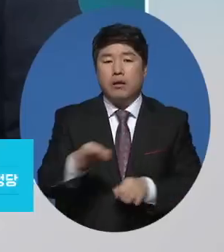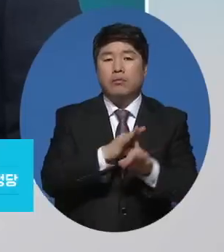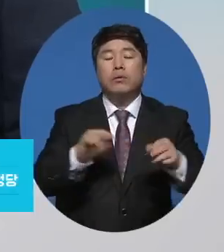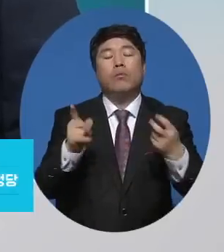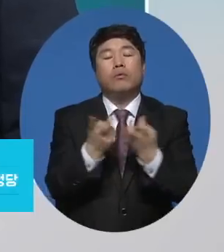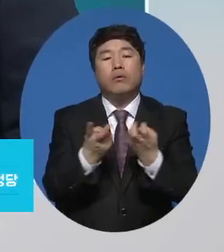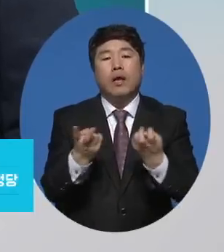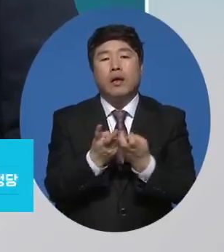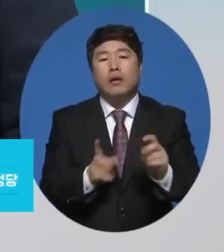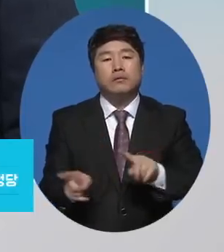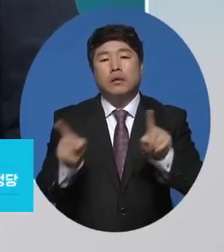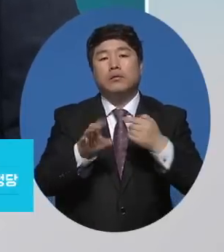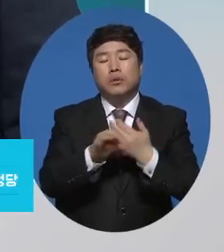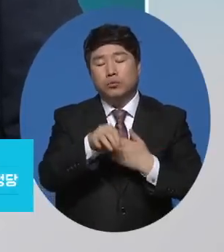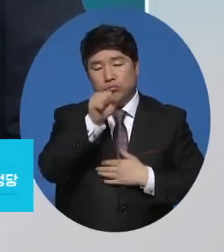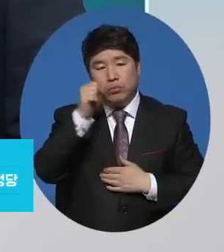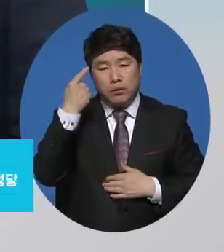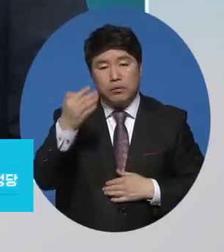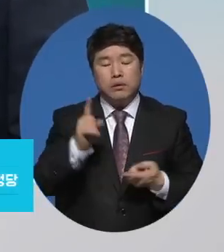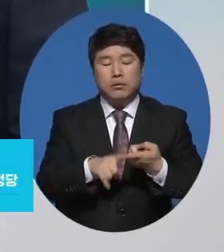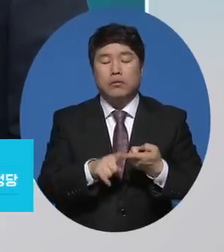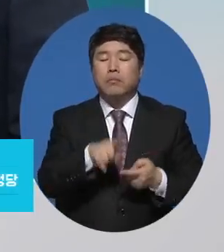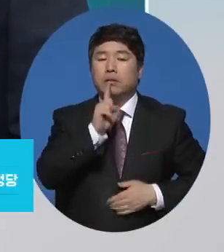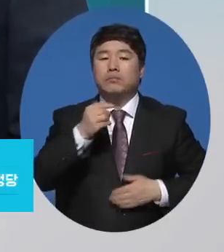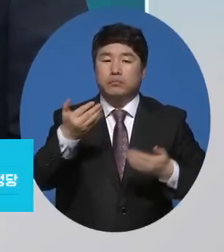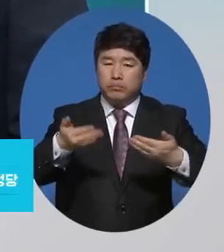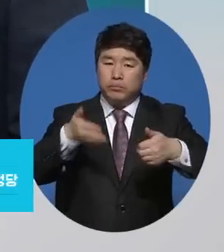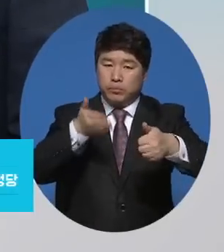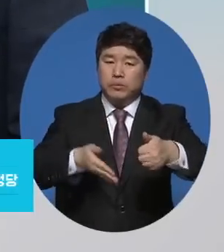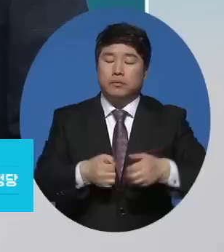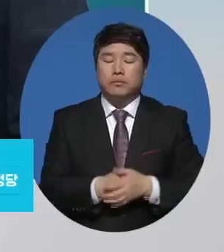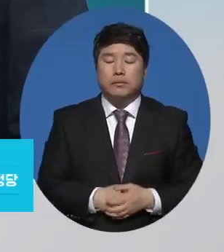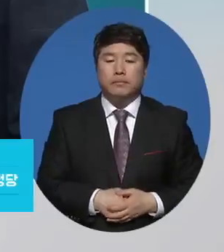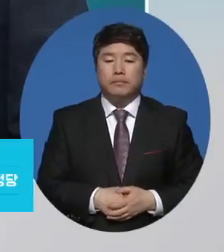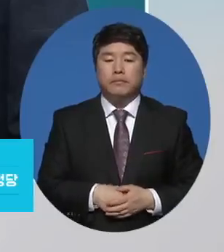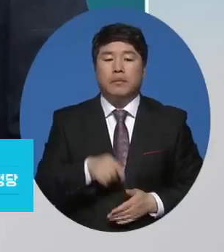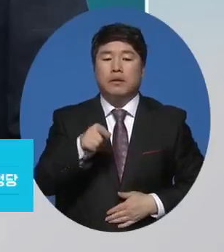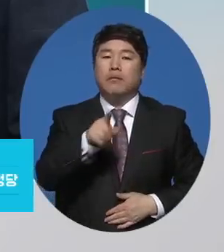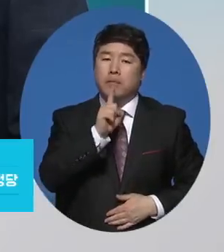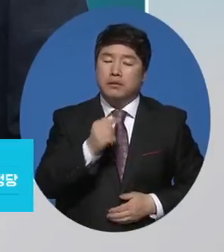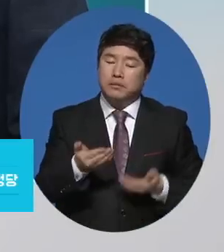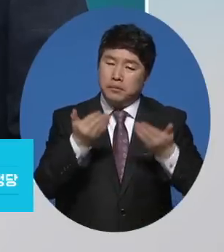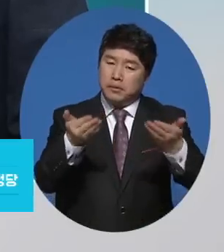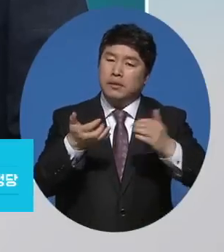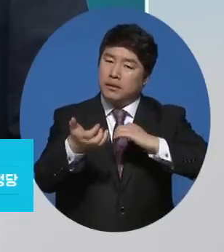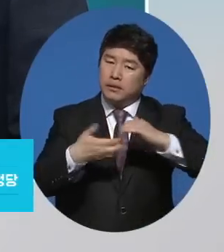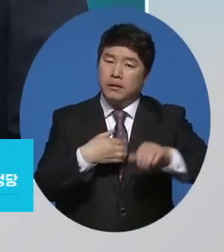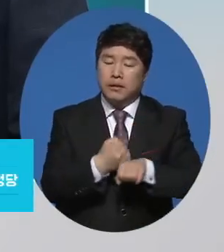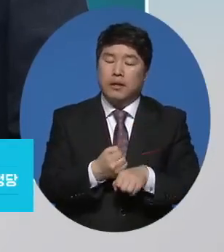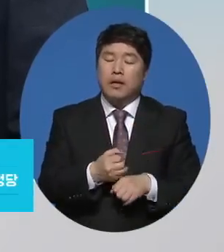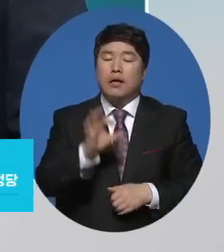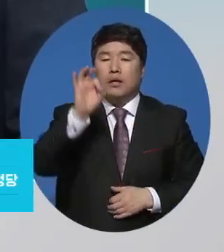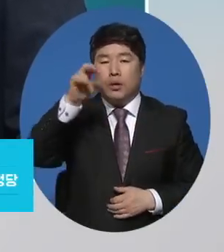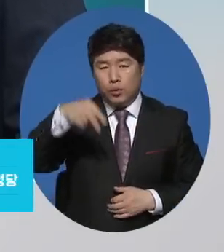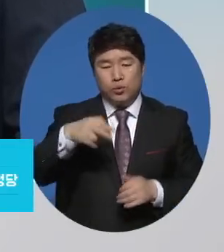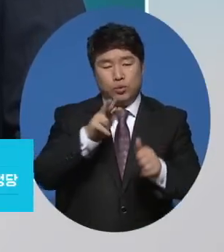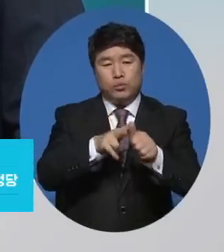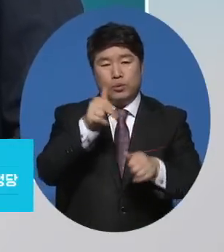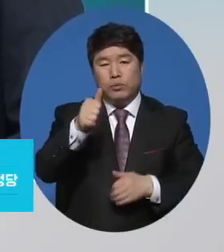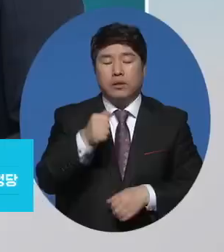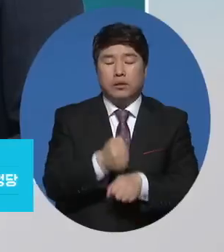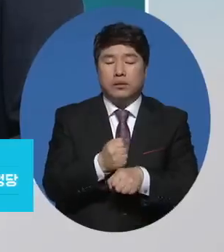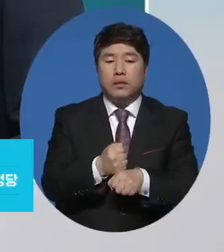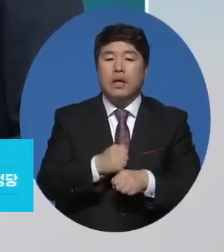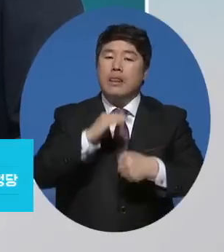어떻게 살리면 좋을 건지 그 점에 대해서 좀 말씀을 해 주시면데 그 말씀드리기에 앞서서 후보님께서 대구에서